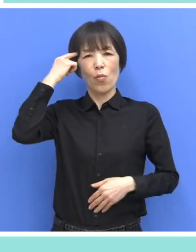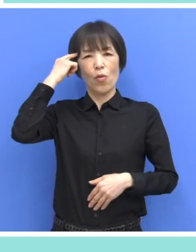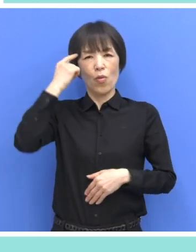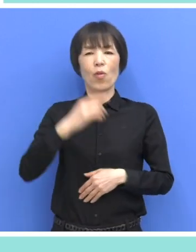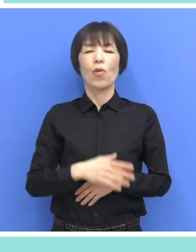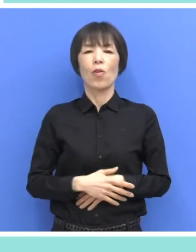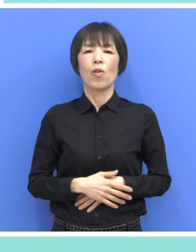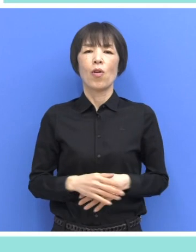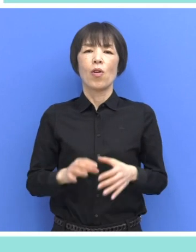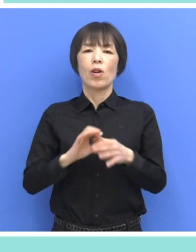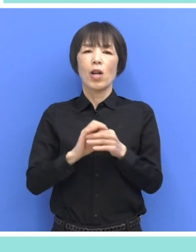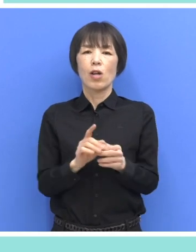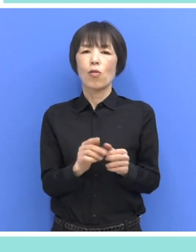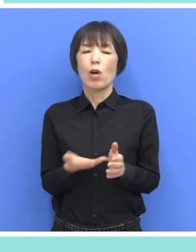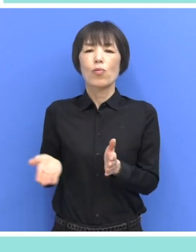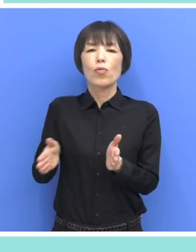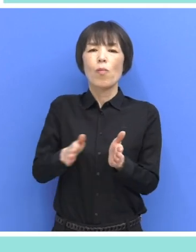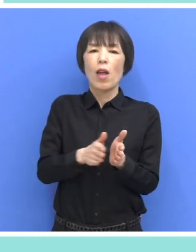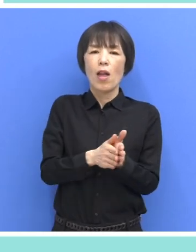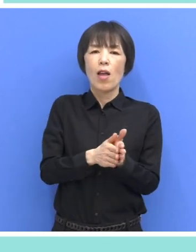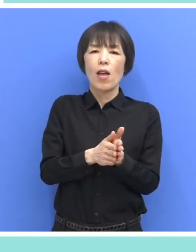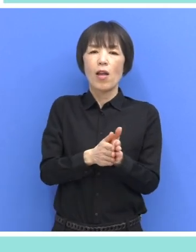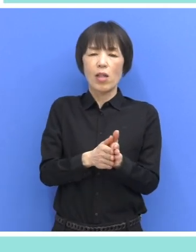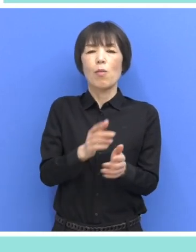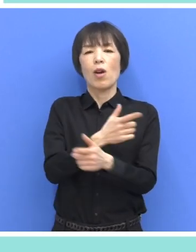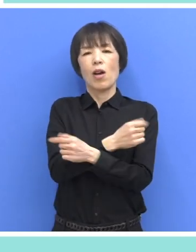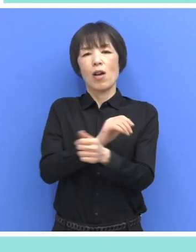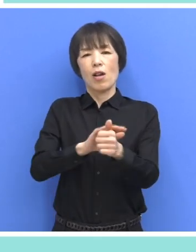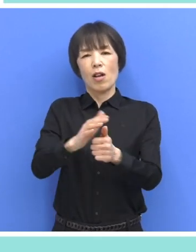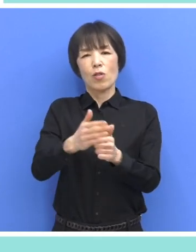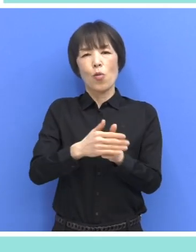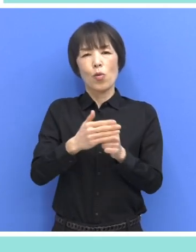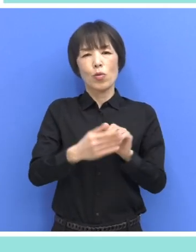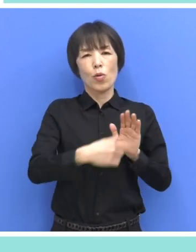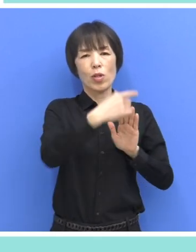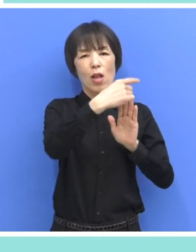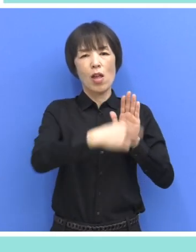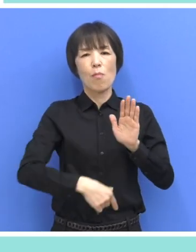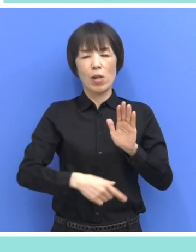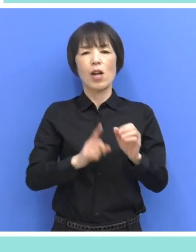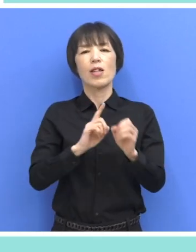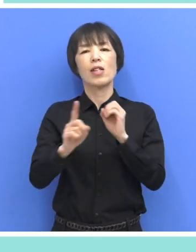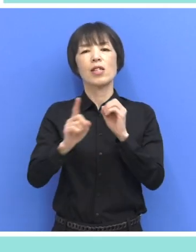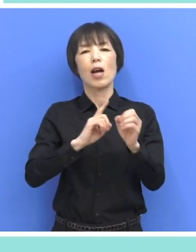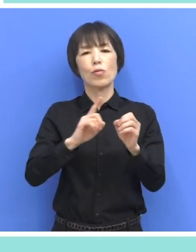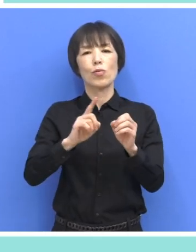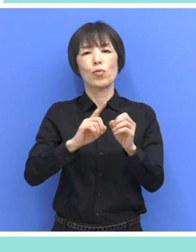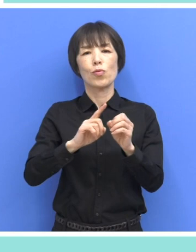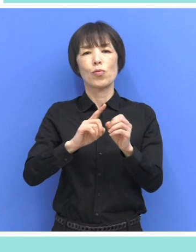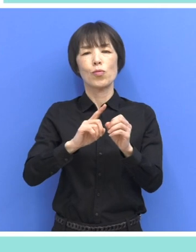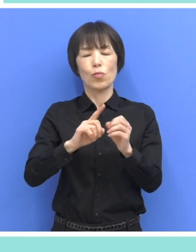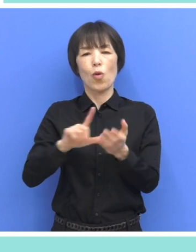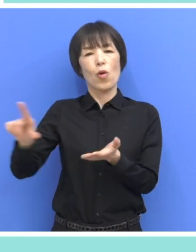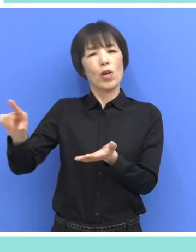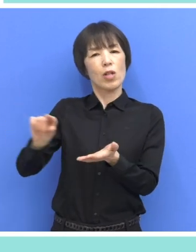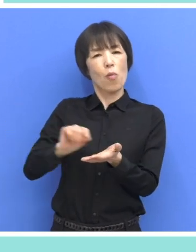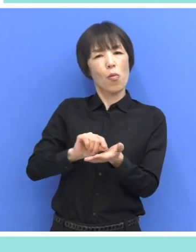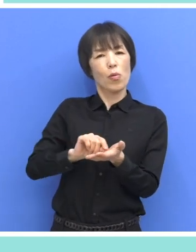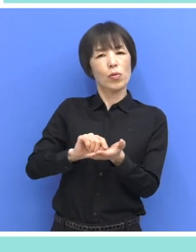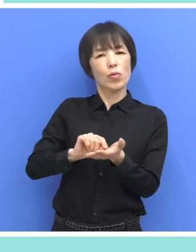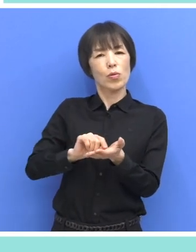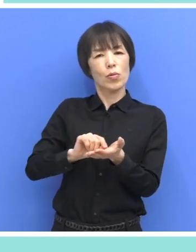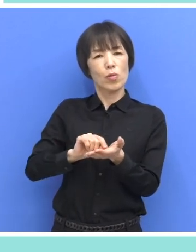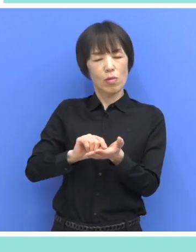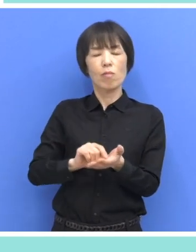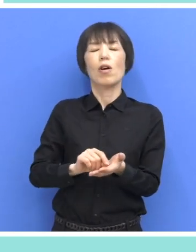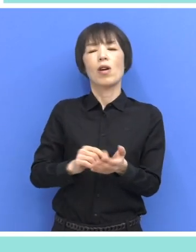だからこういったことも含めて、共助という一つのテーマでデジタルの力を活用していこうということが共